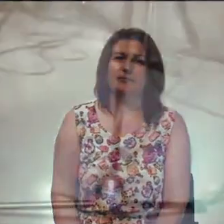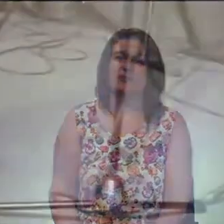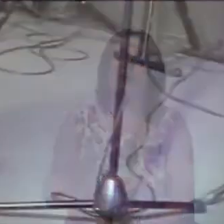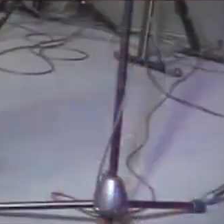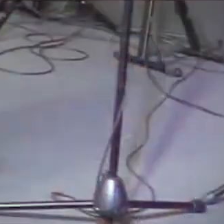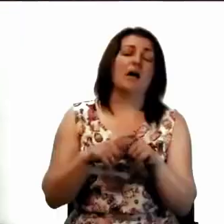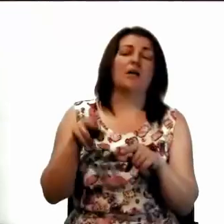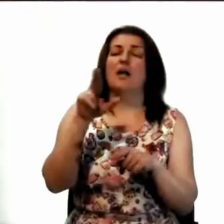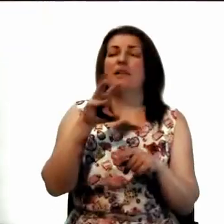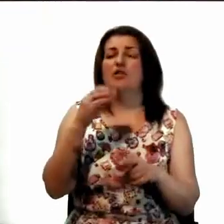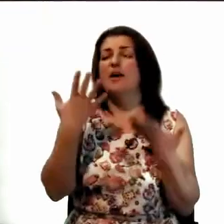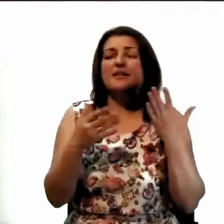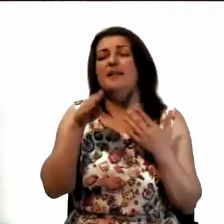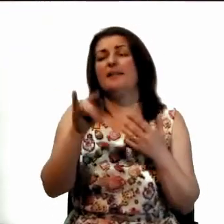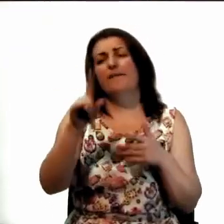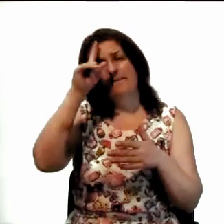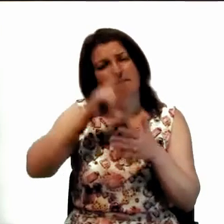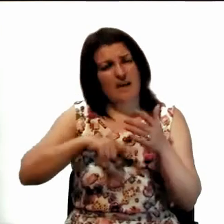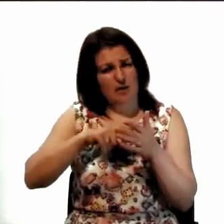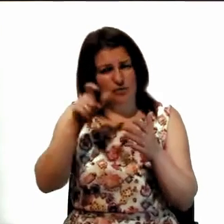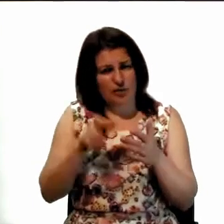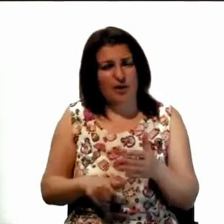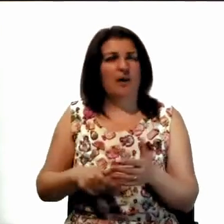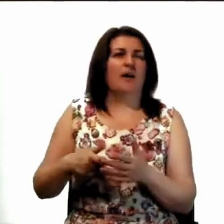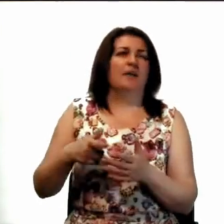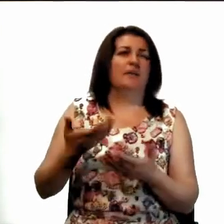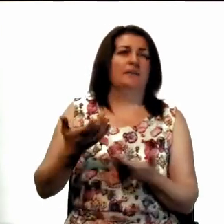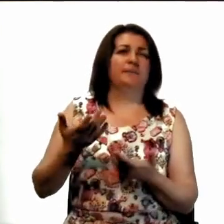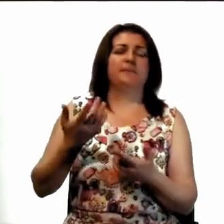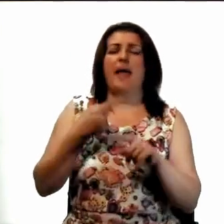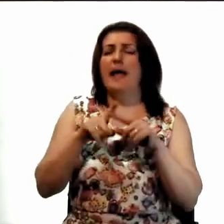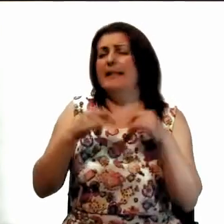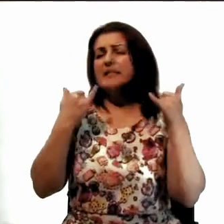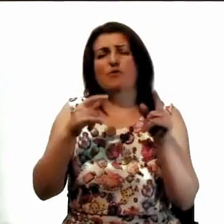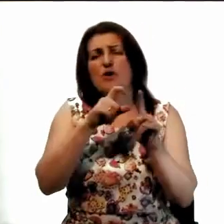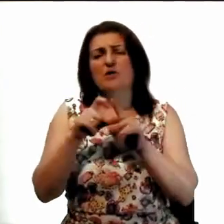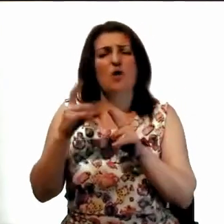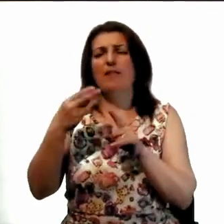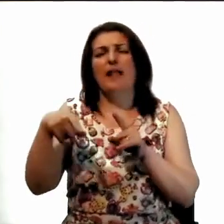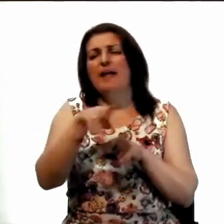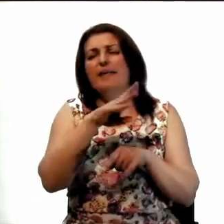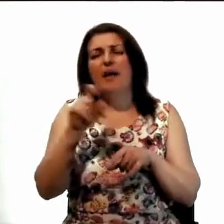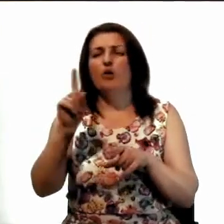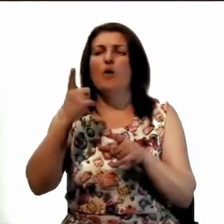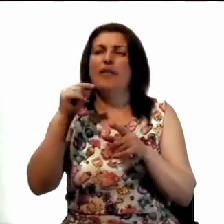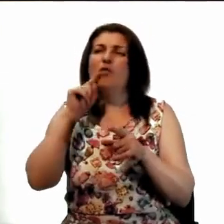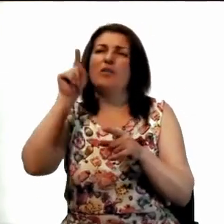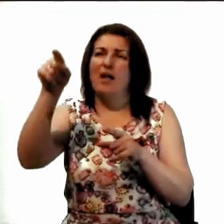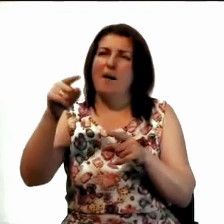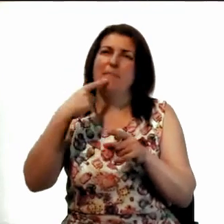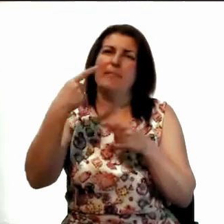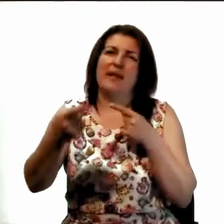Поэтому даже если ты верующий, да, это сегодня слово не для тех, которые где-то там